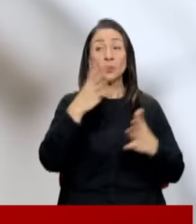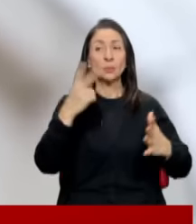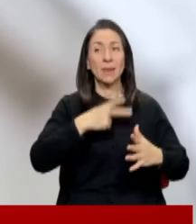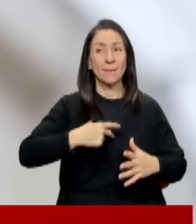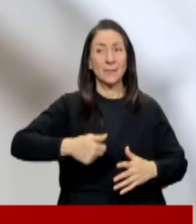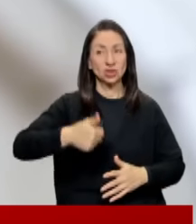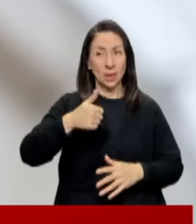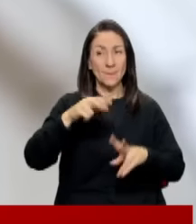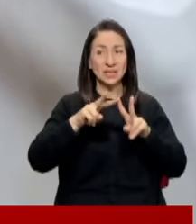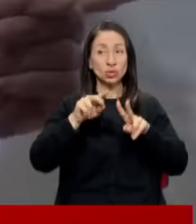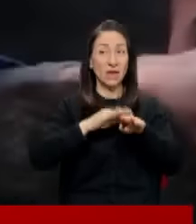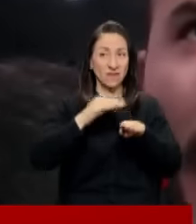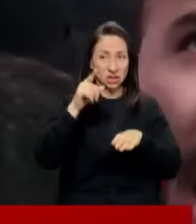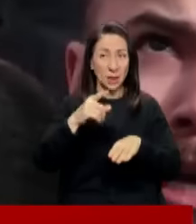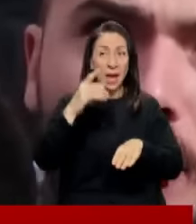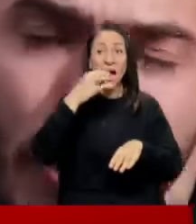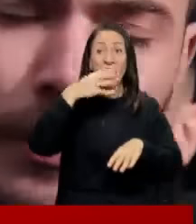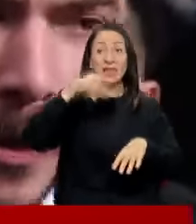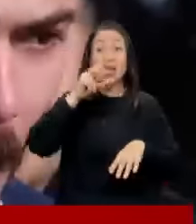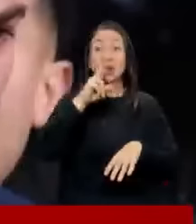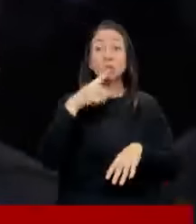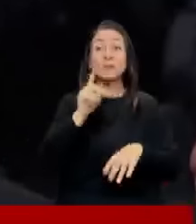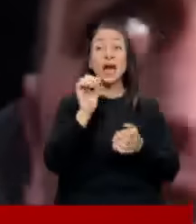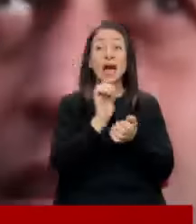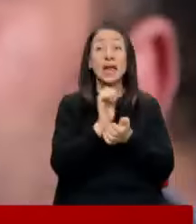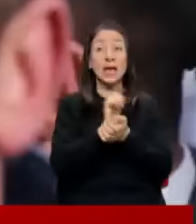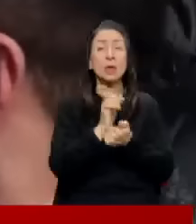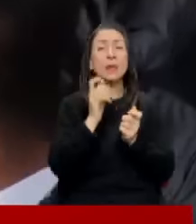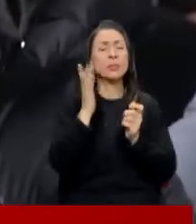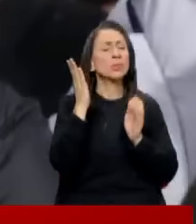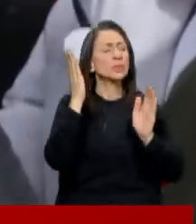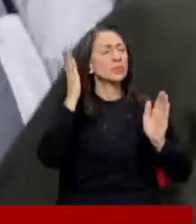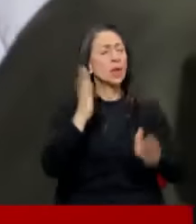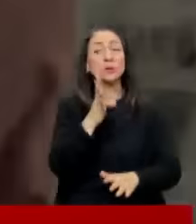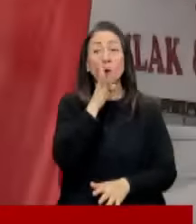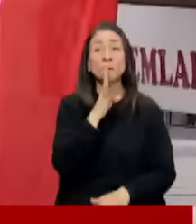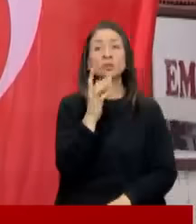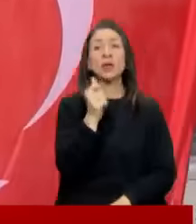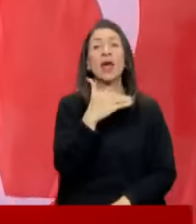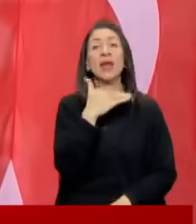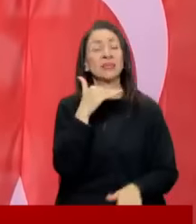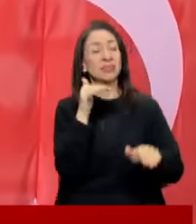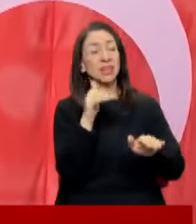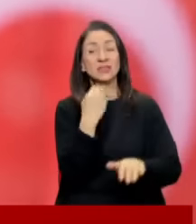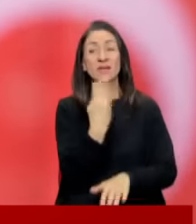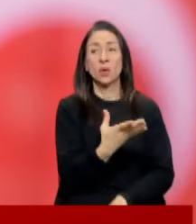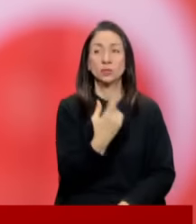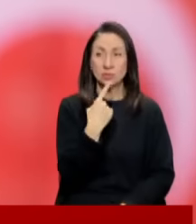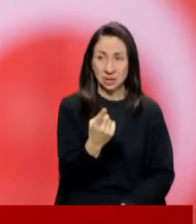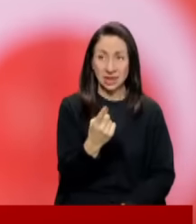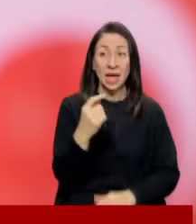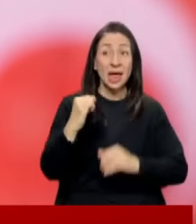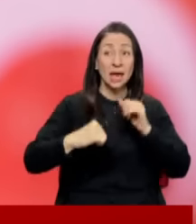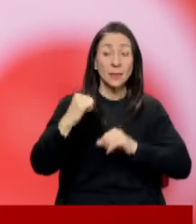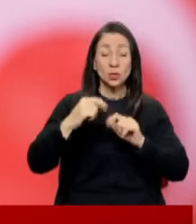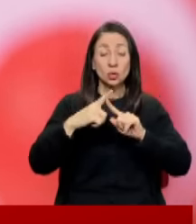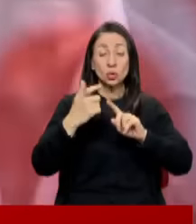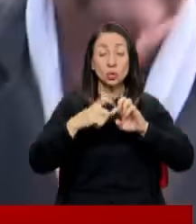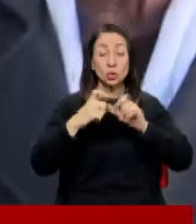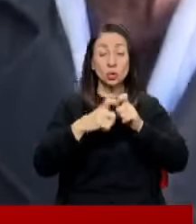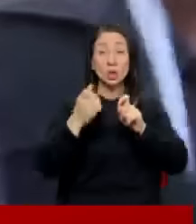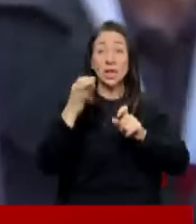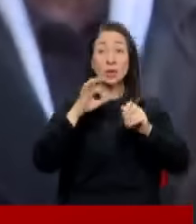Büyükşehir Belediye Başkanı Mansur Yavaş başkentte 200 bin aileye düzenli olarak 400 lira et desteği veriyoruz dedi. Rakibi Turgut